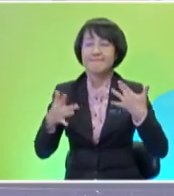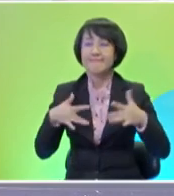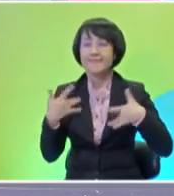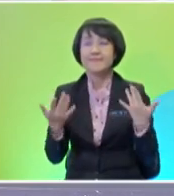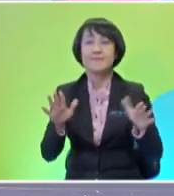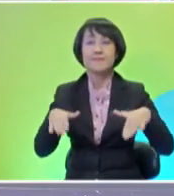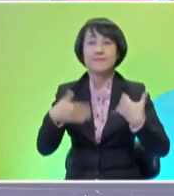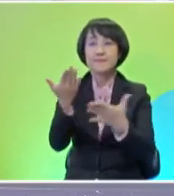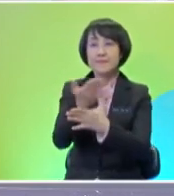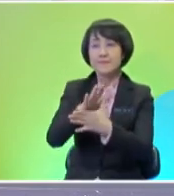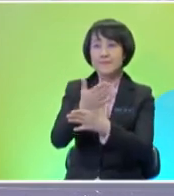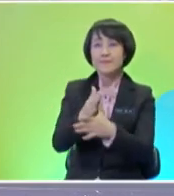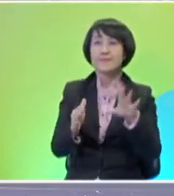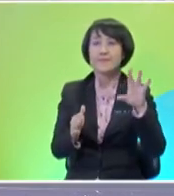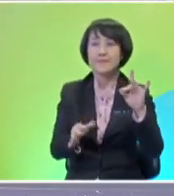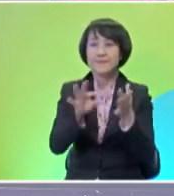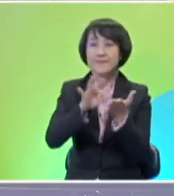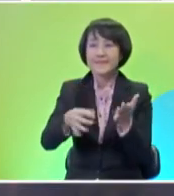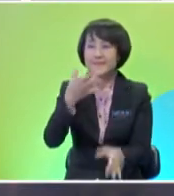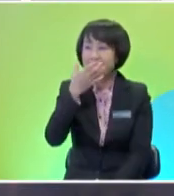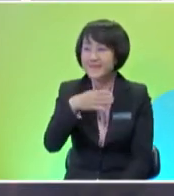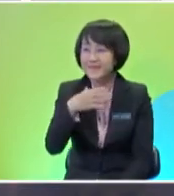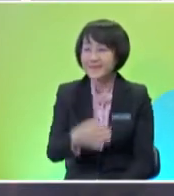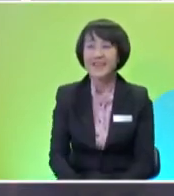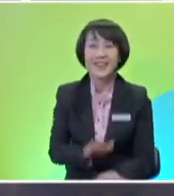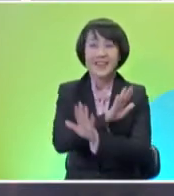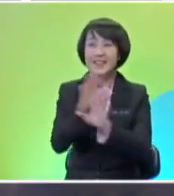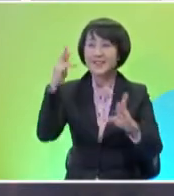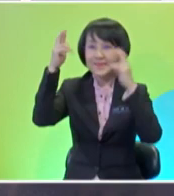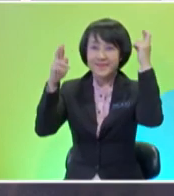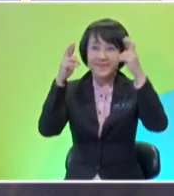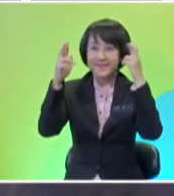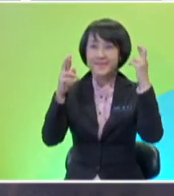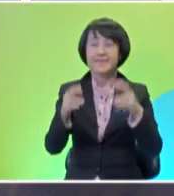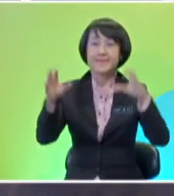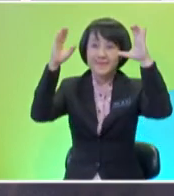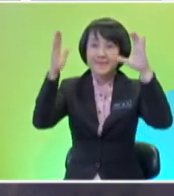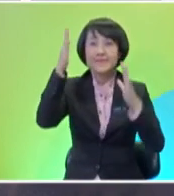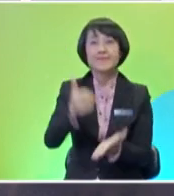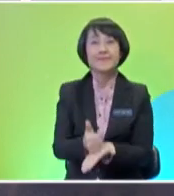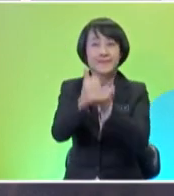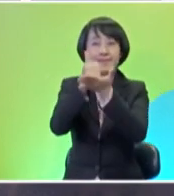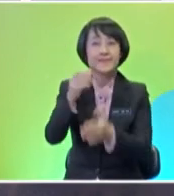bagikan 8 biji Apple ini gua akan batuk Trees